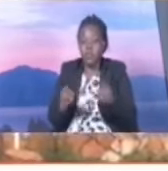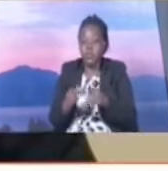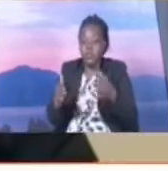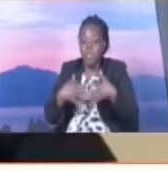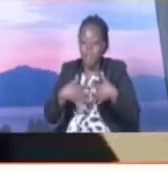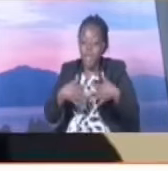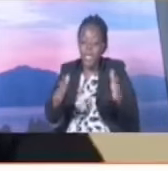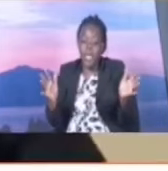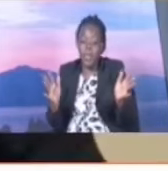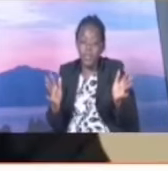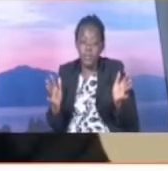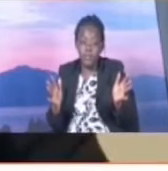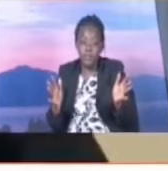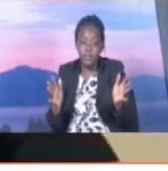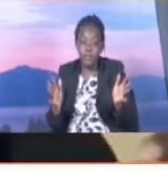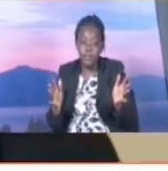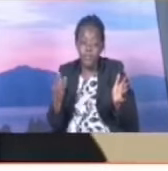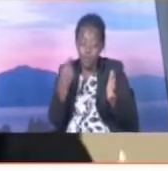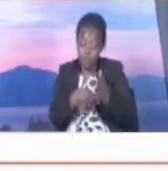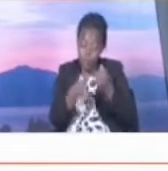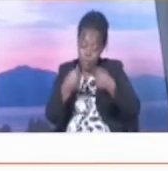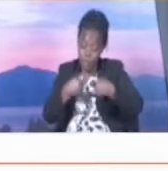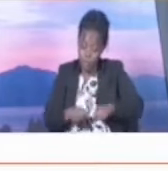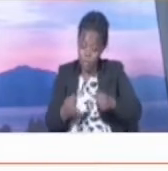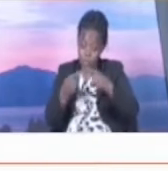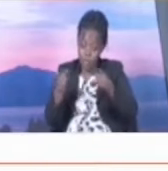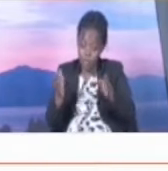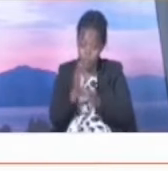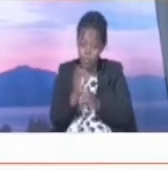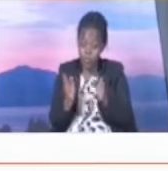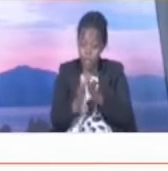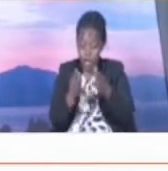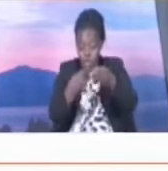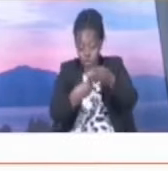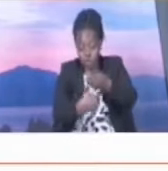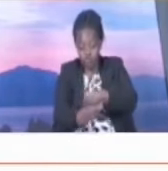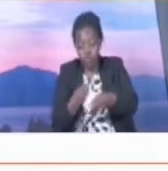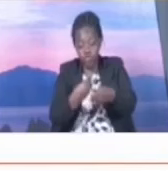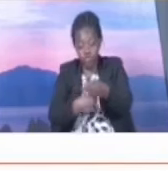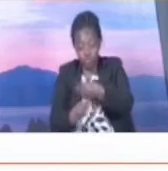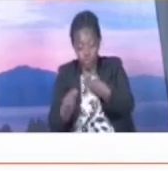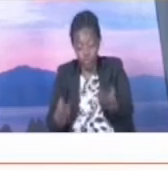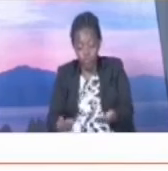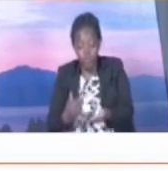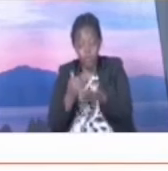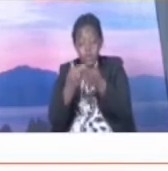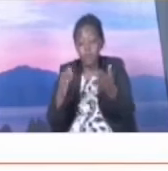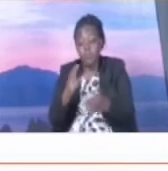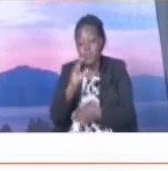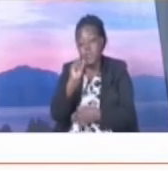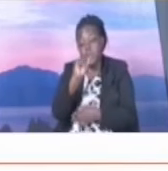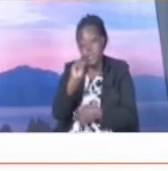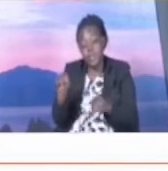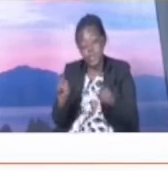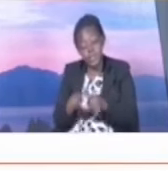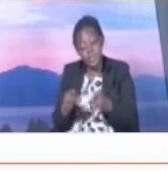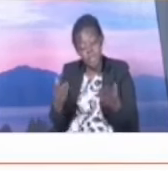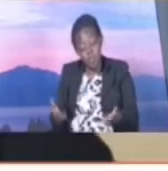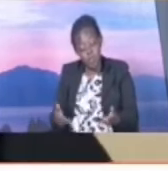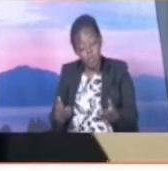ddala. Mu bbugwe ono gwe twakoze tugenda okutandika okuzimba amaduuka gawanirira ekika. Mu bbugwe gwe twakoze tugenda